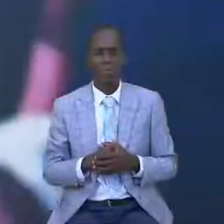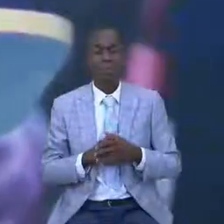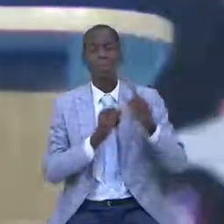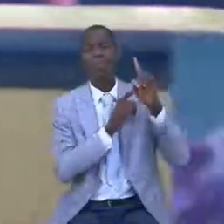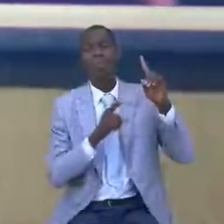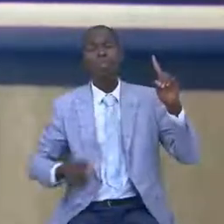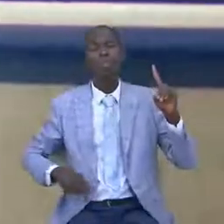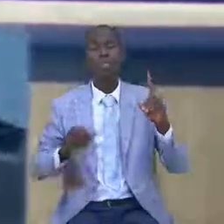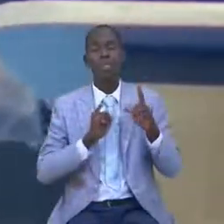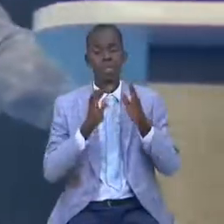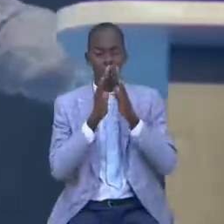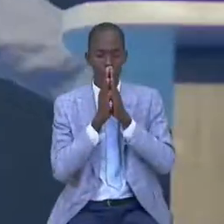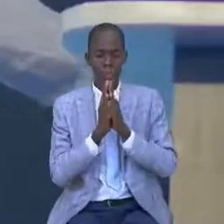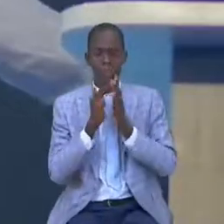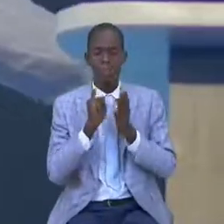Jésus-Christ.